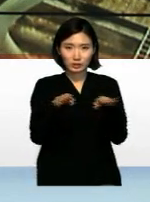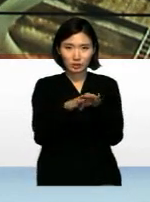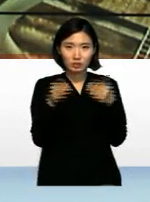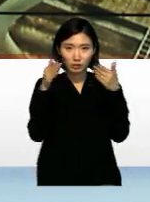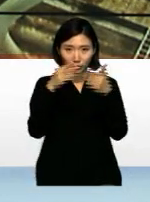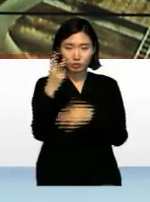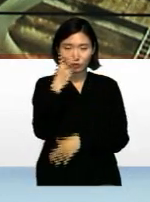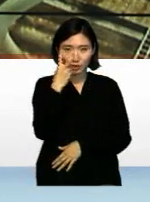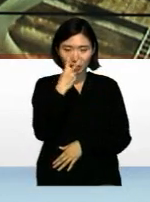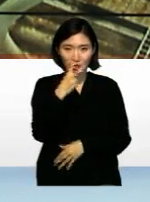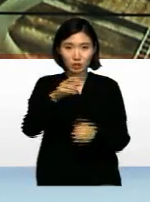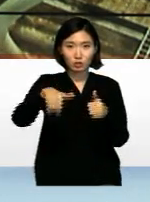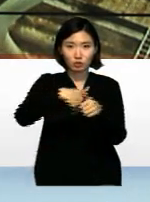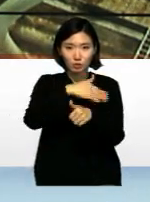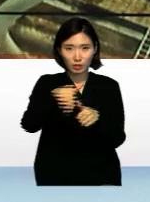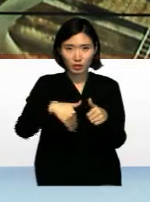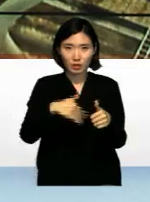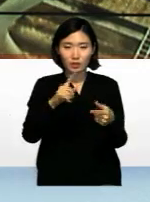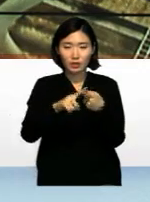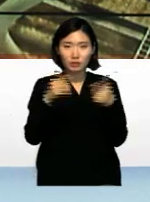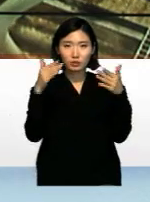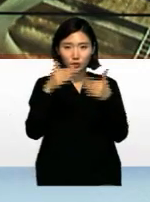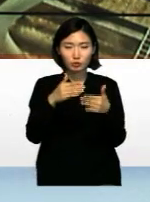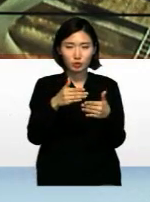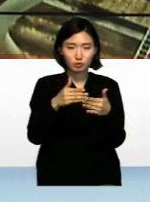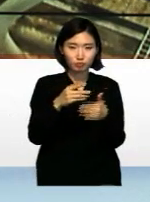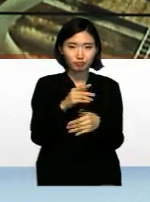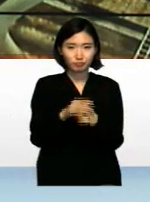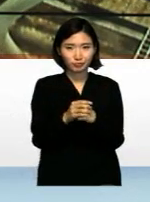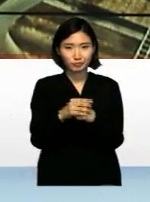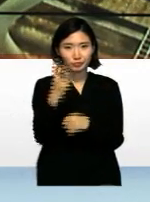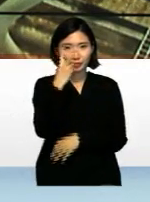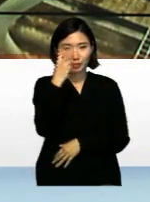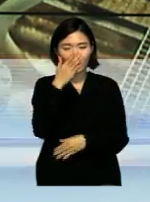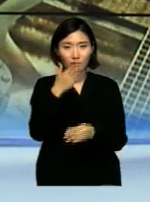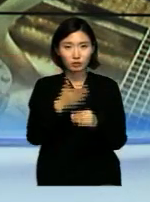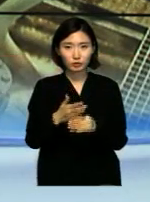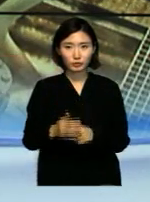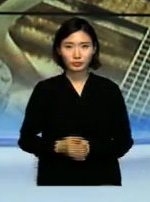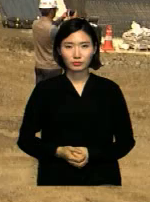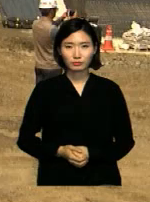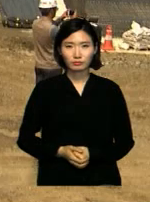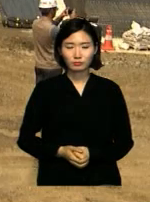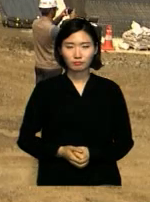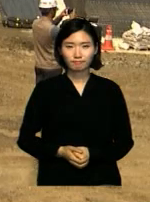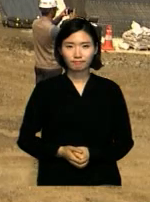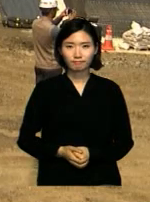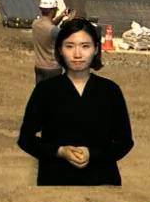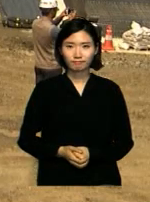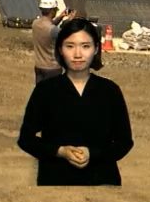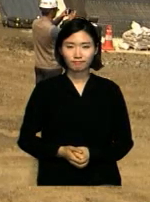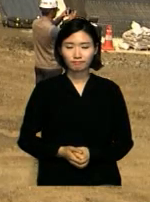앞서 하수처리장과 실개천 사업 등을 집중적으로 돌아봤습니다. 김정필 기자의 보도입니다.